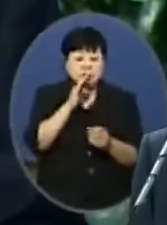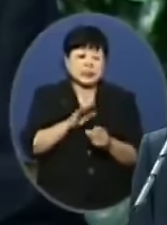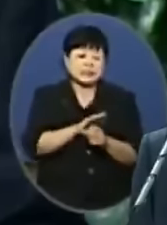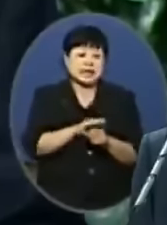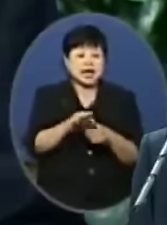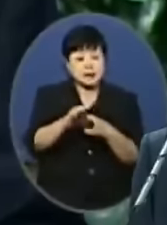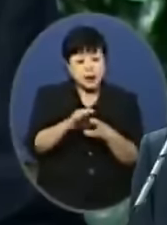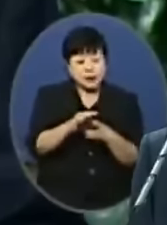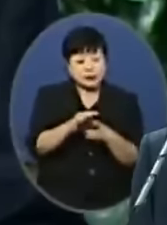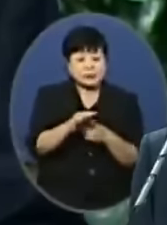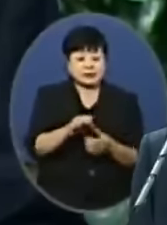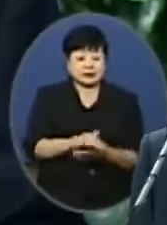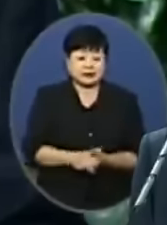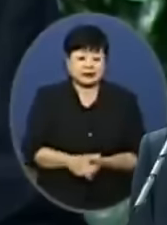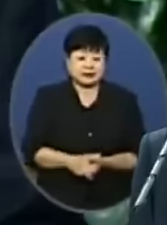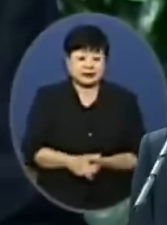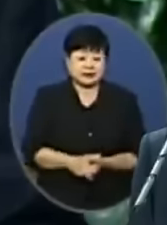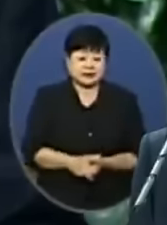사랑하면